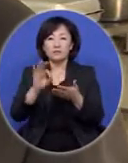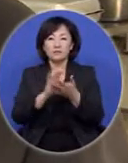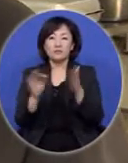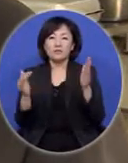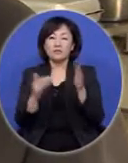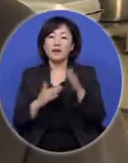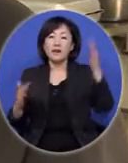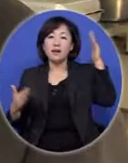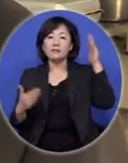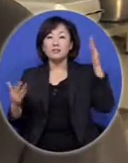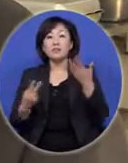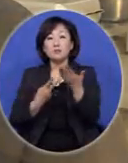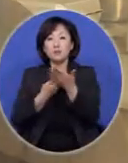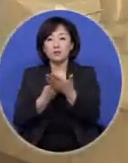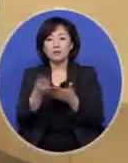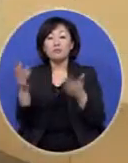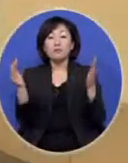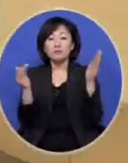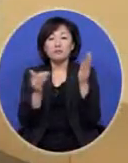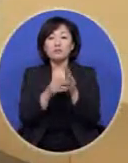지금 아이들이 다니면서 미끄러지기도 하고.